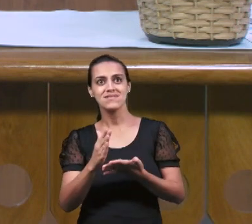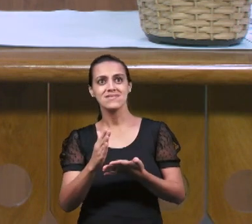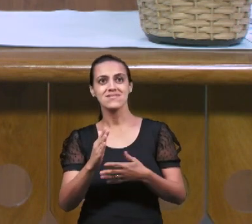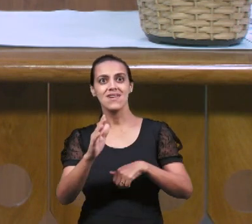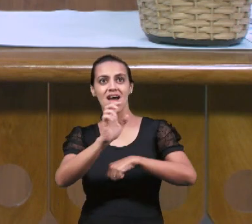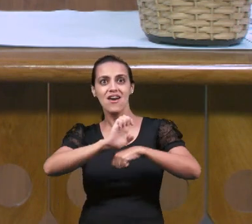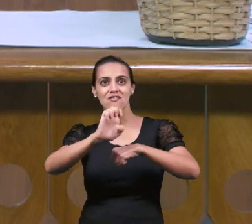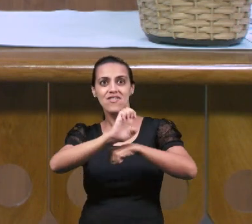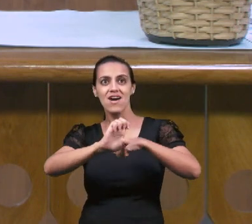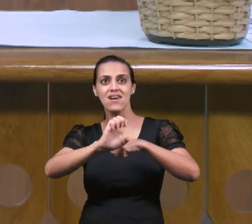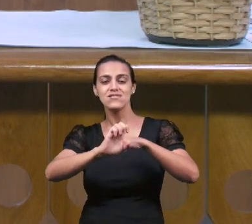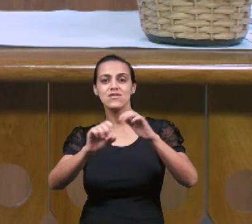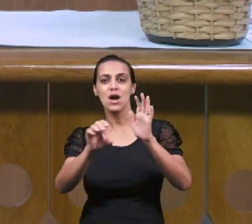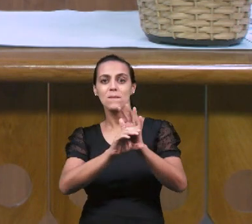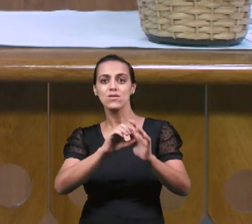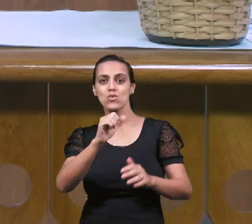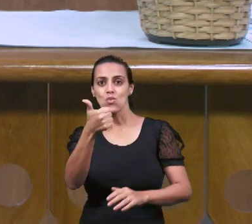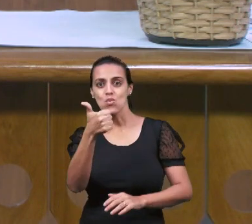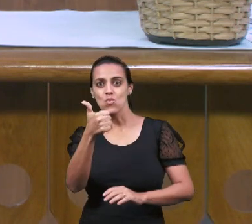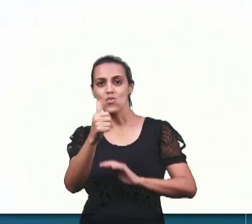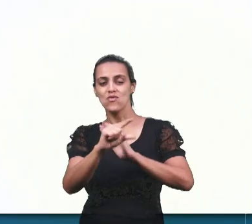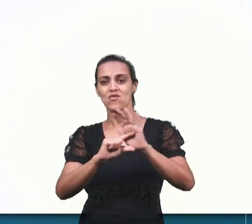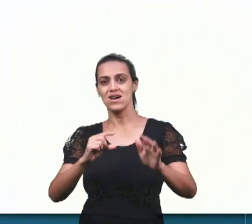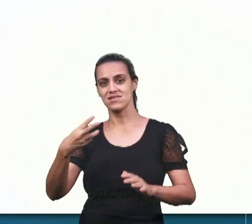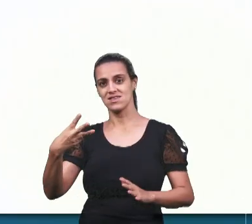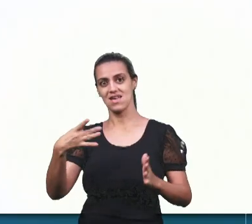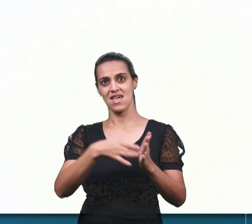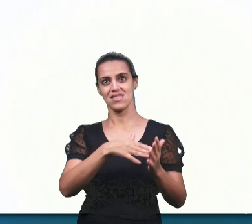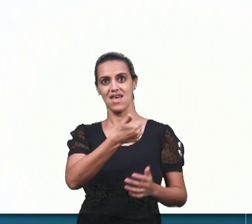Oui, Éphésiens 3 à 15.